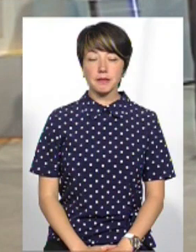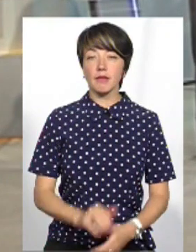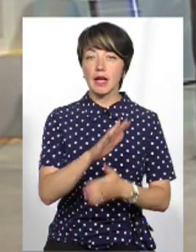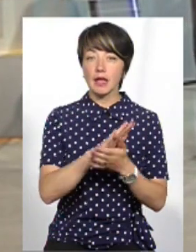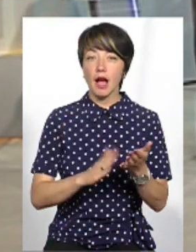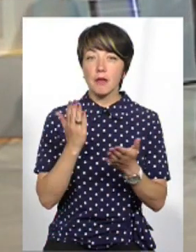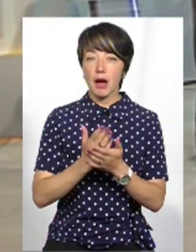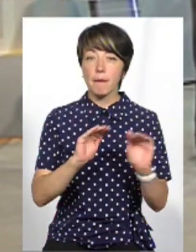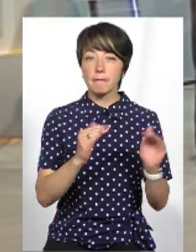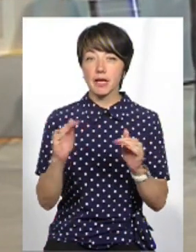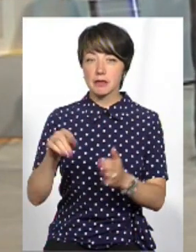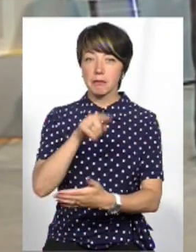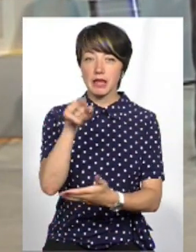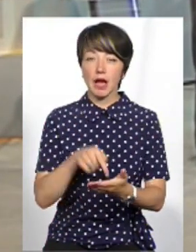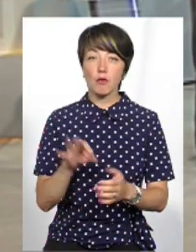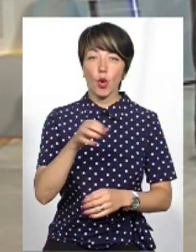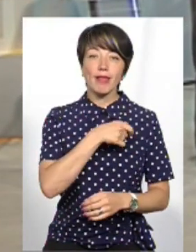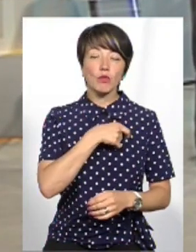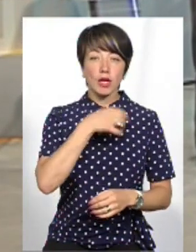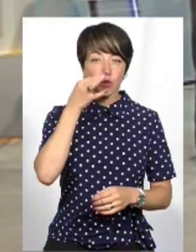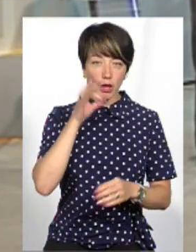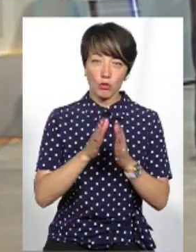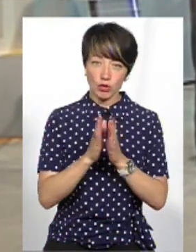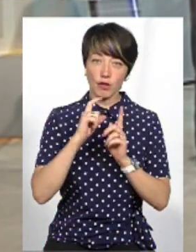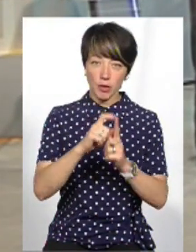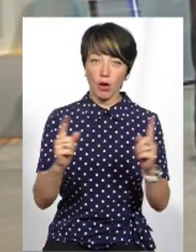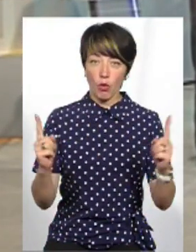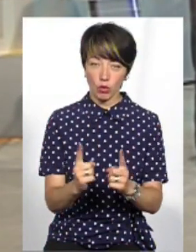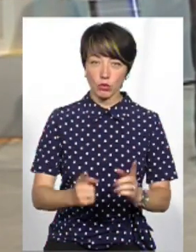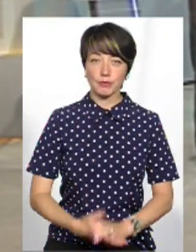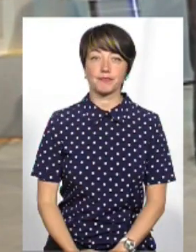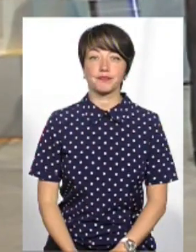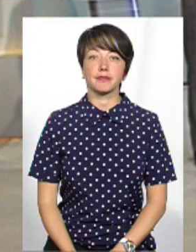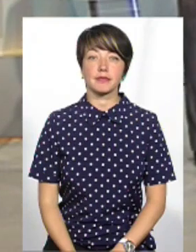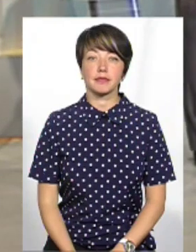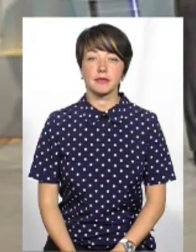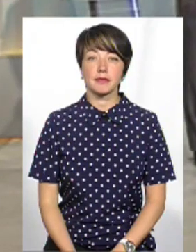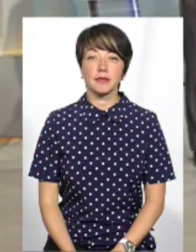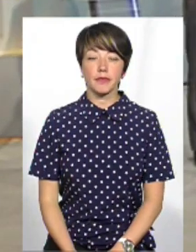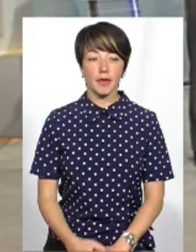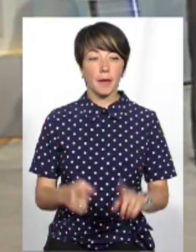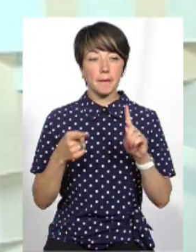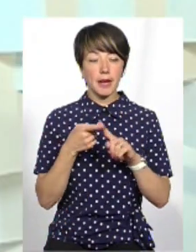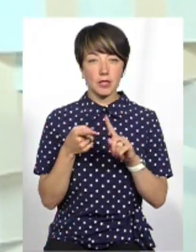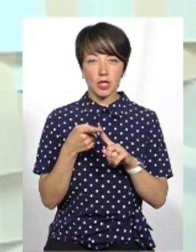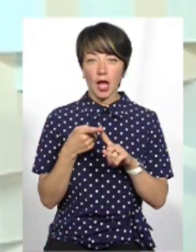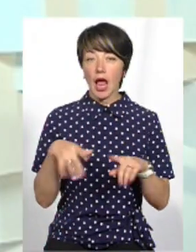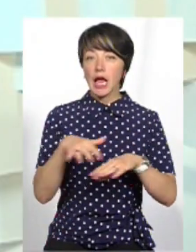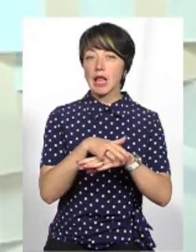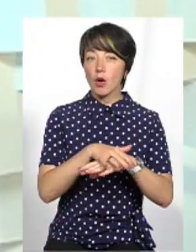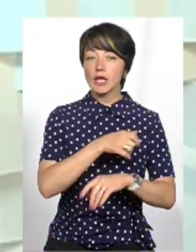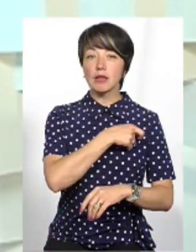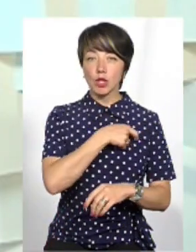Далі маємо бліц питання стосовно депутатських компетенцій. Прошу відповідати словом або словосполученням. Перше.